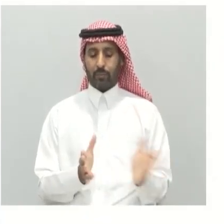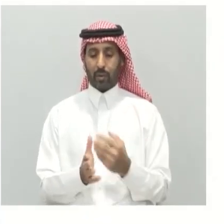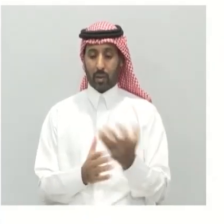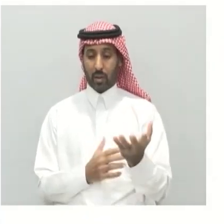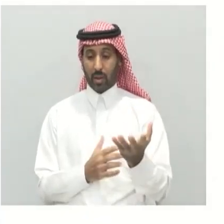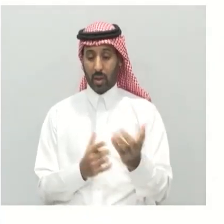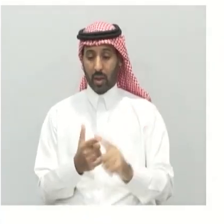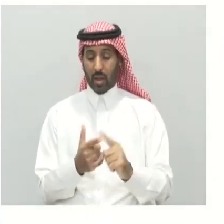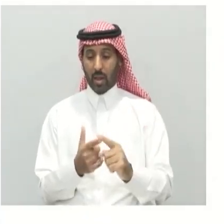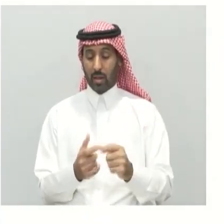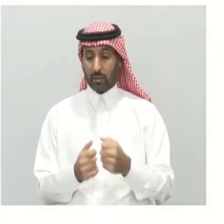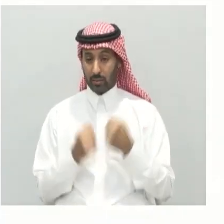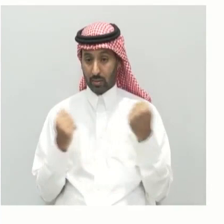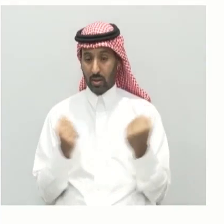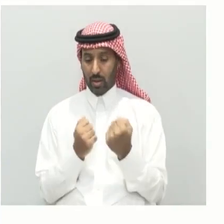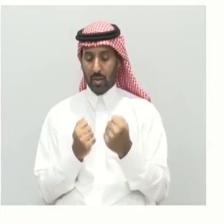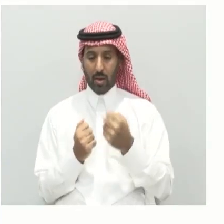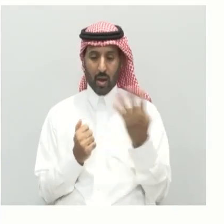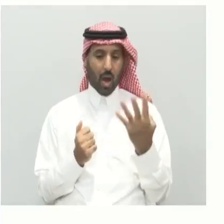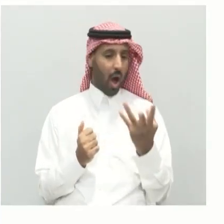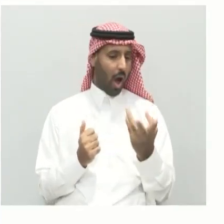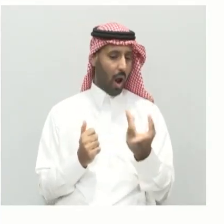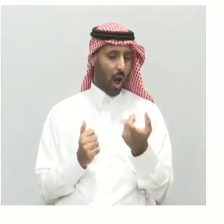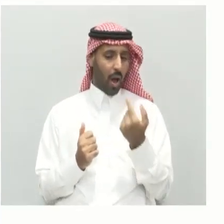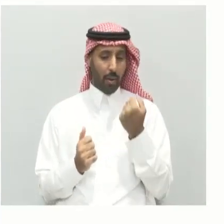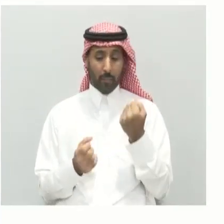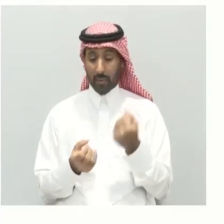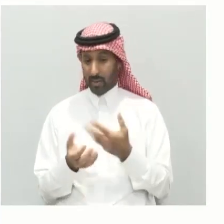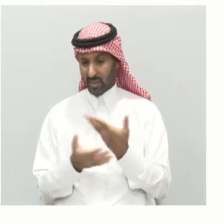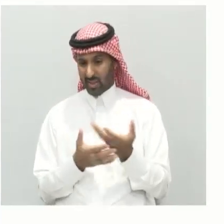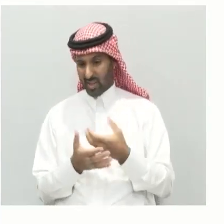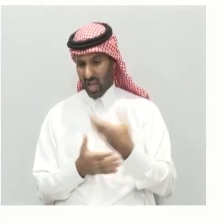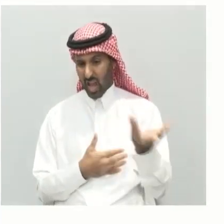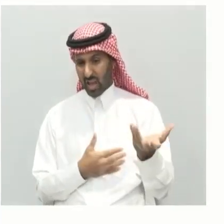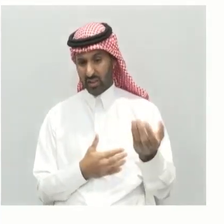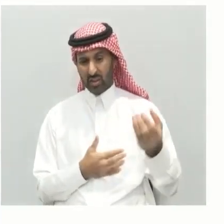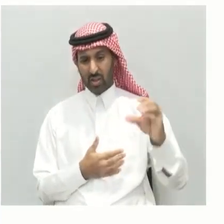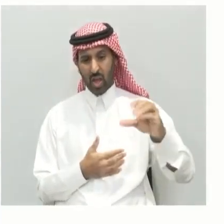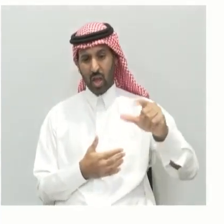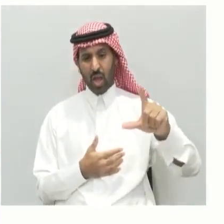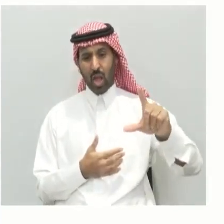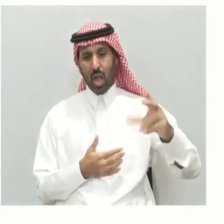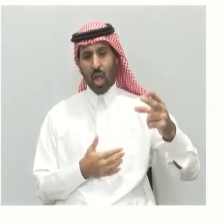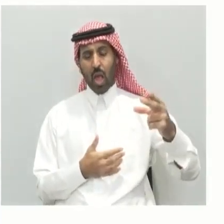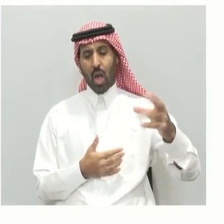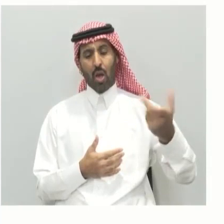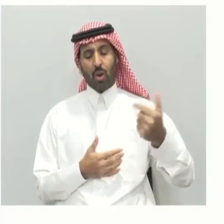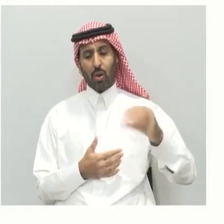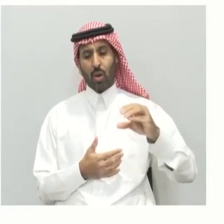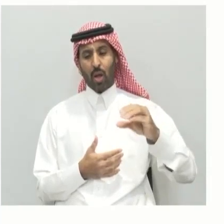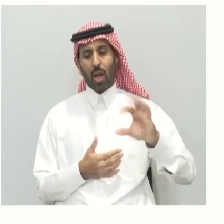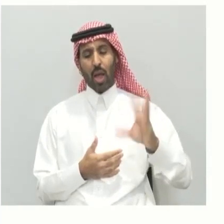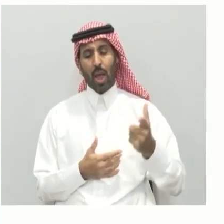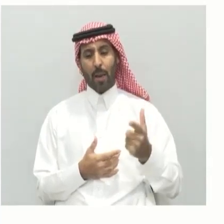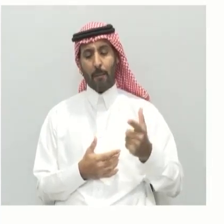مختزل تدريب اربعه رقم التاكسد للكلور في hcl او4 كم